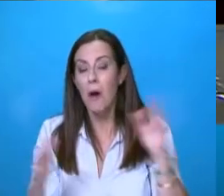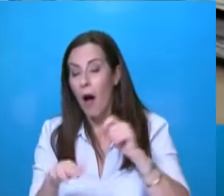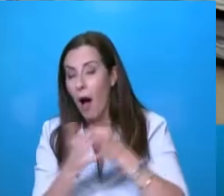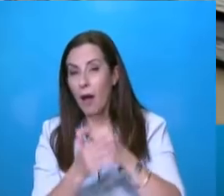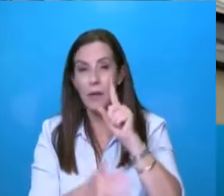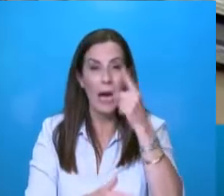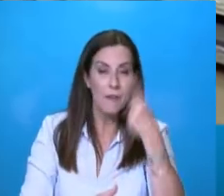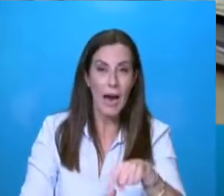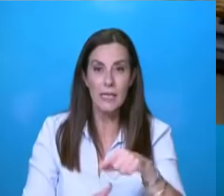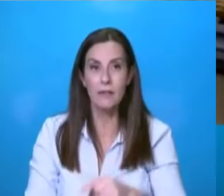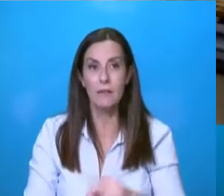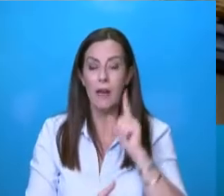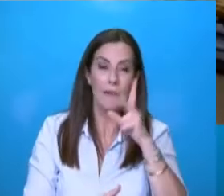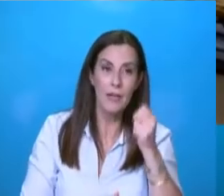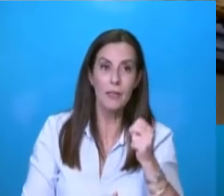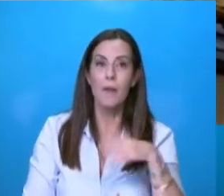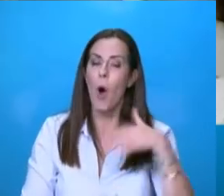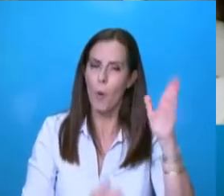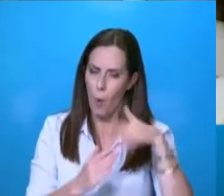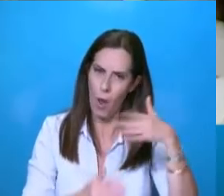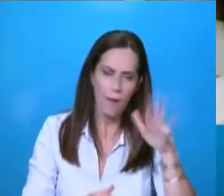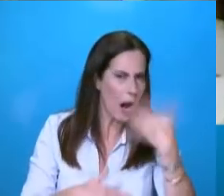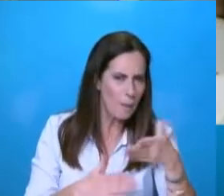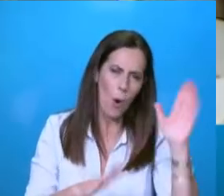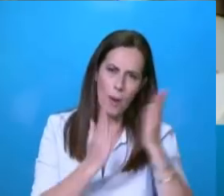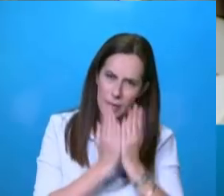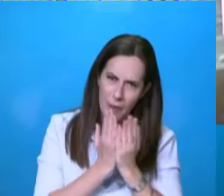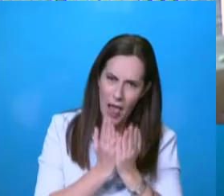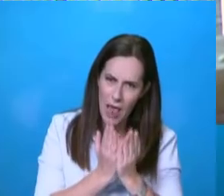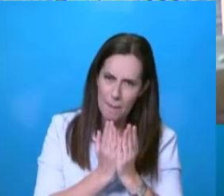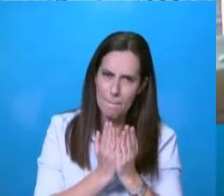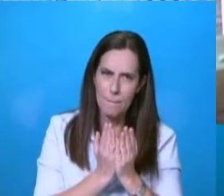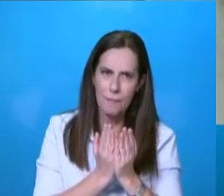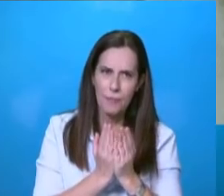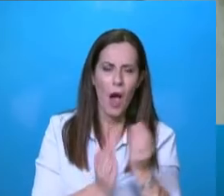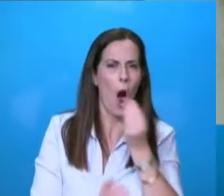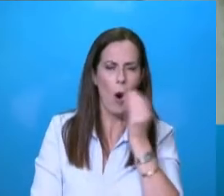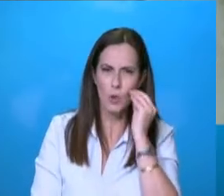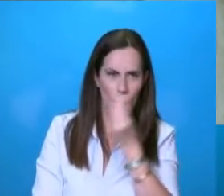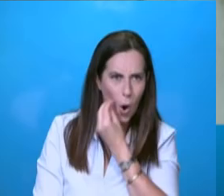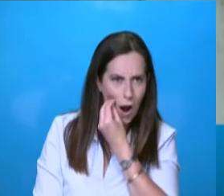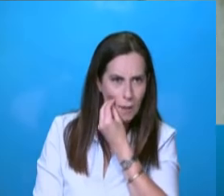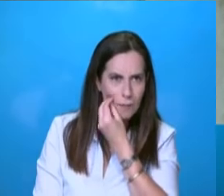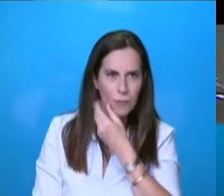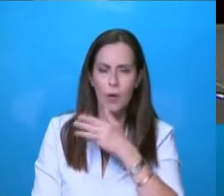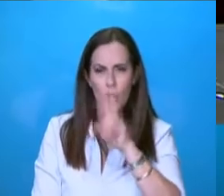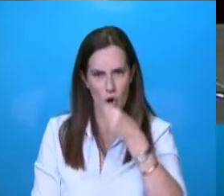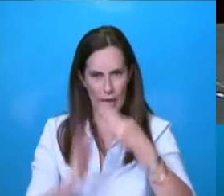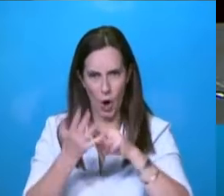1:30, עד 1:20. ואז מה? אז מתפללים תפילת מנחה, ארוחת צהריים, כל הבחורים יש פה חדר